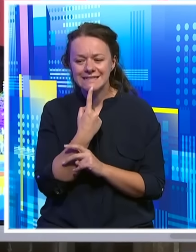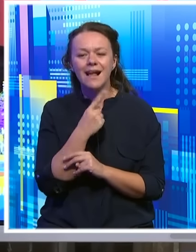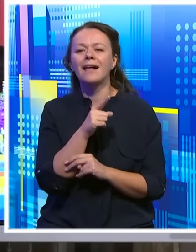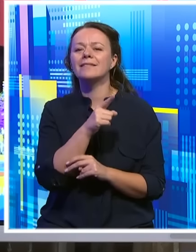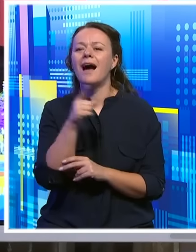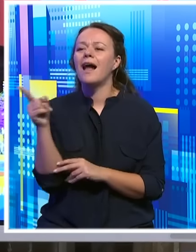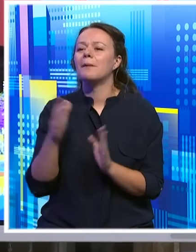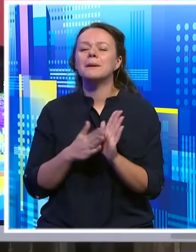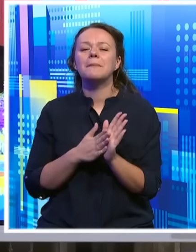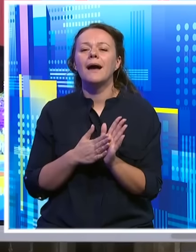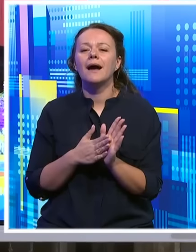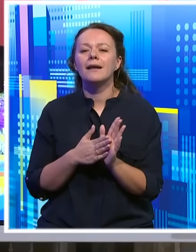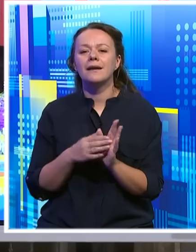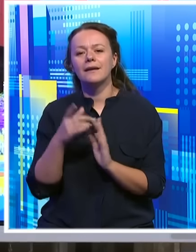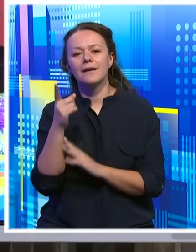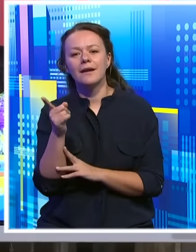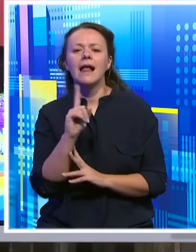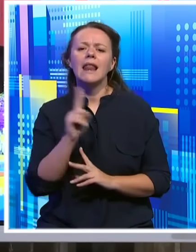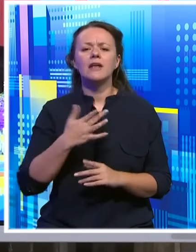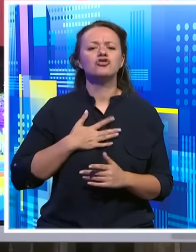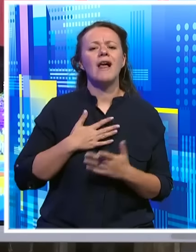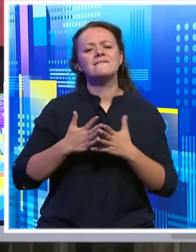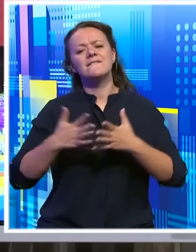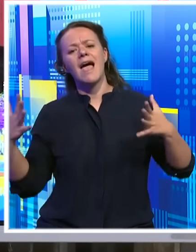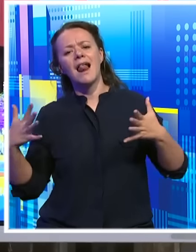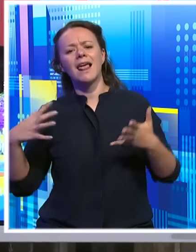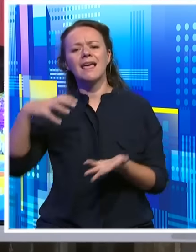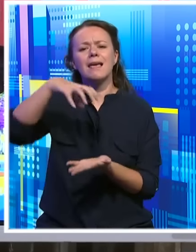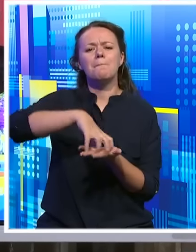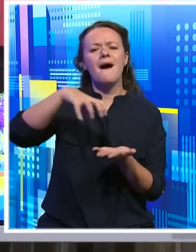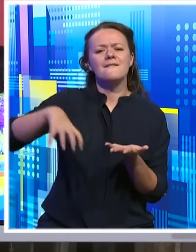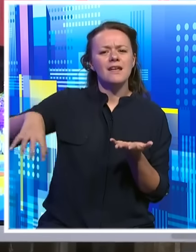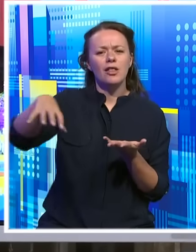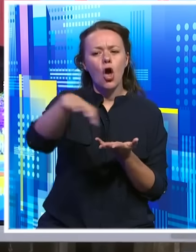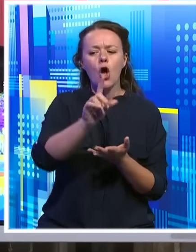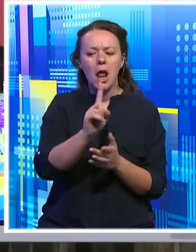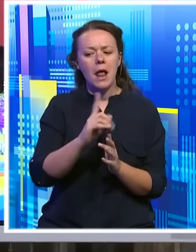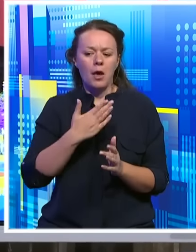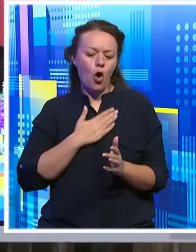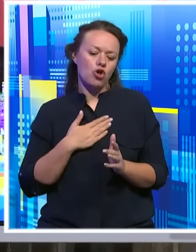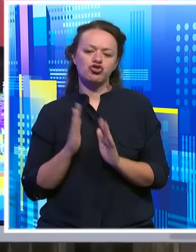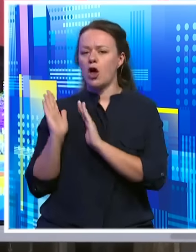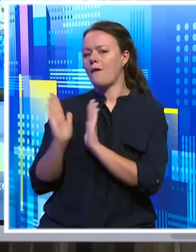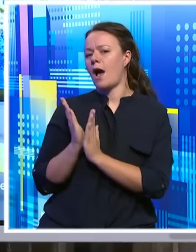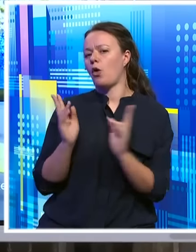neće da imaju velike specijalne paviljone, ali koji žele da budu predstavljeni na ovakav način.